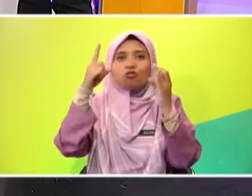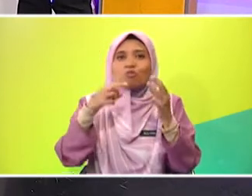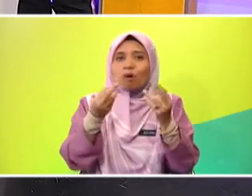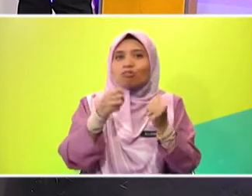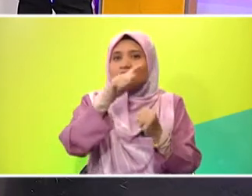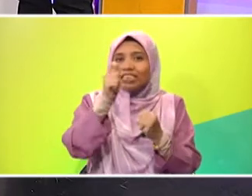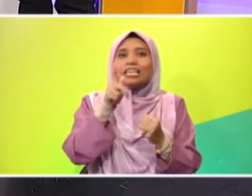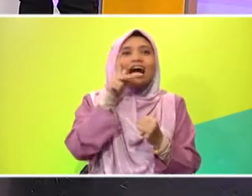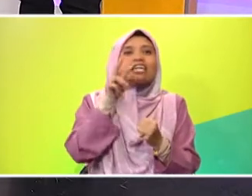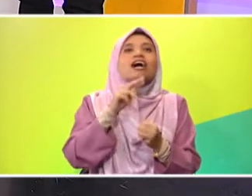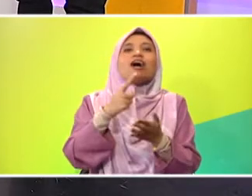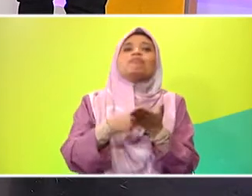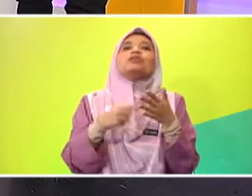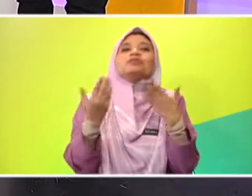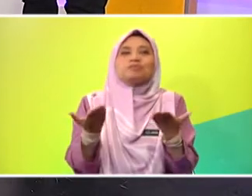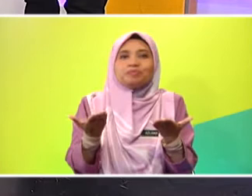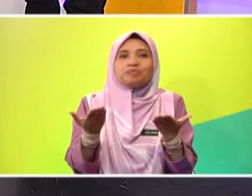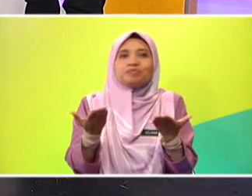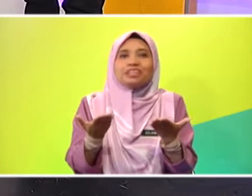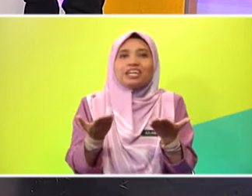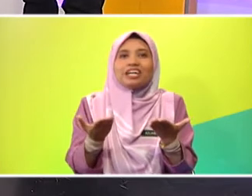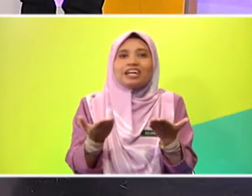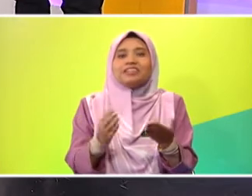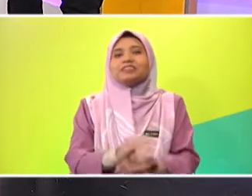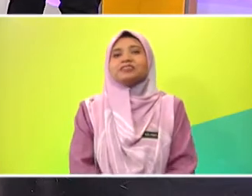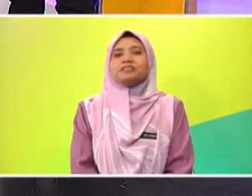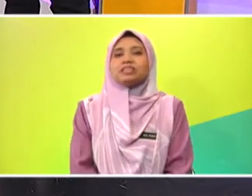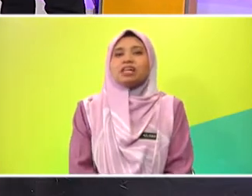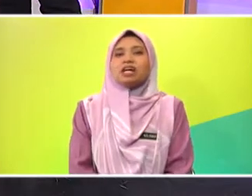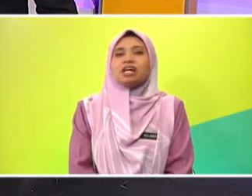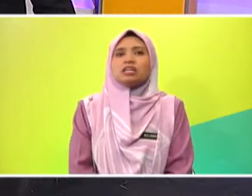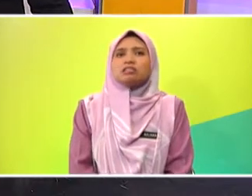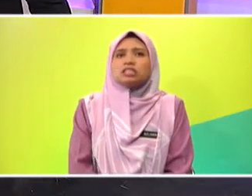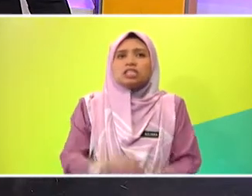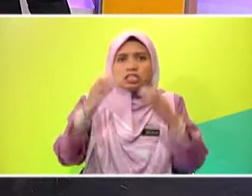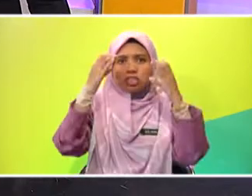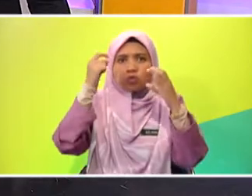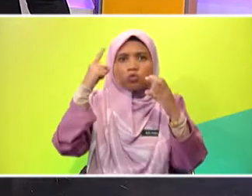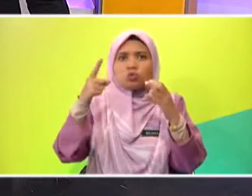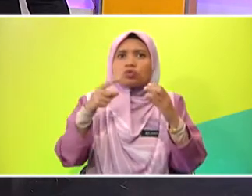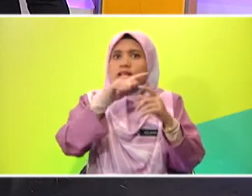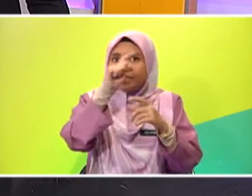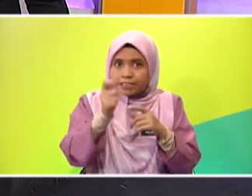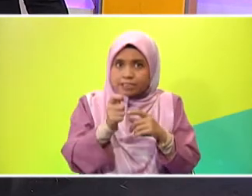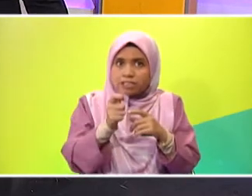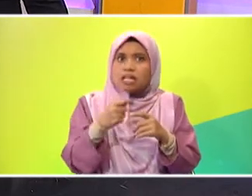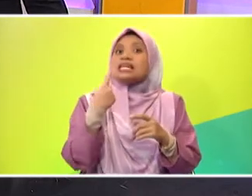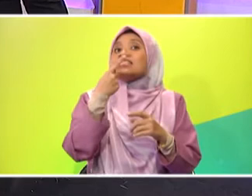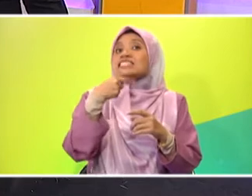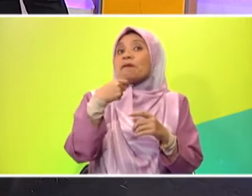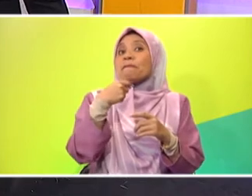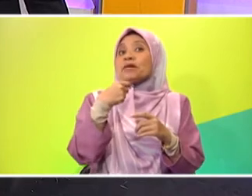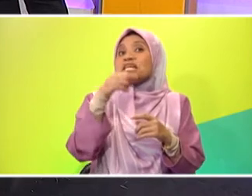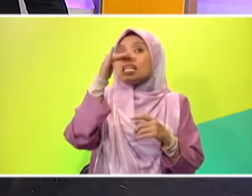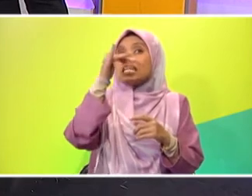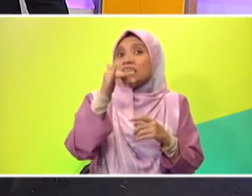5 boleh sangat mudah bersedia anak cowok Siapakah yang terlibat tadi saya cerita